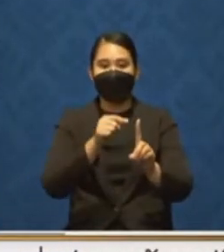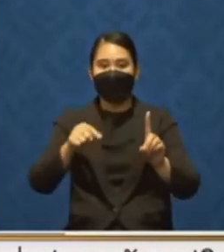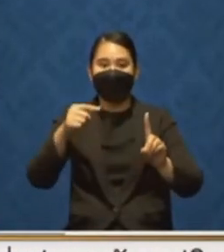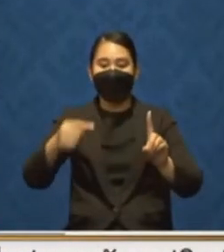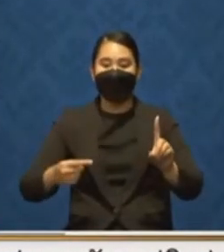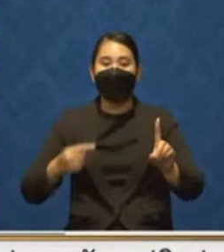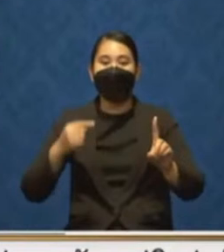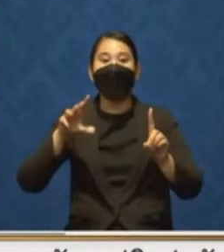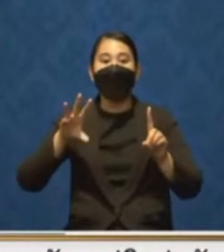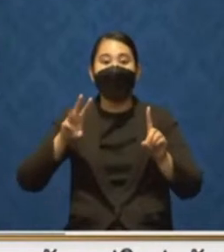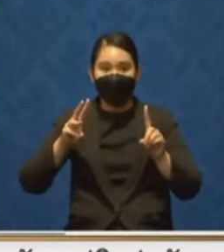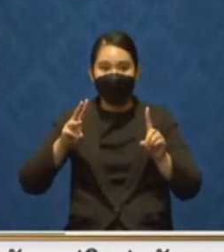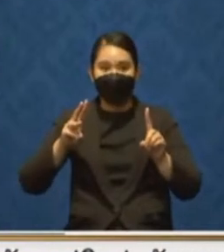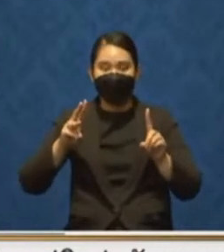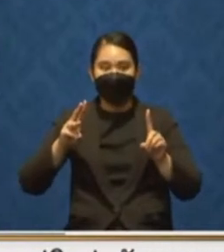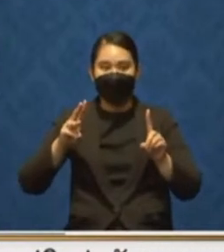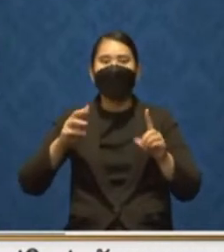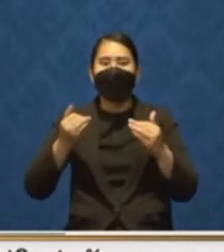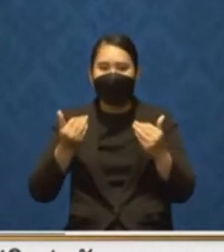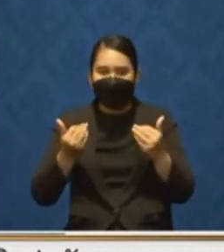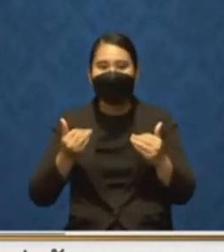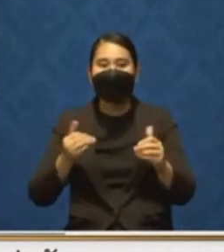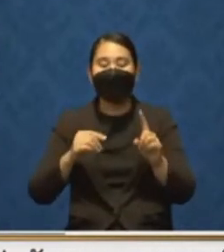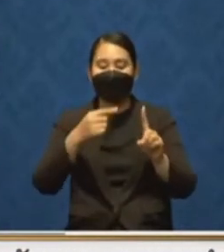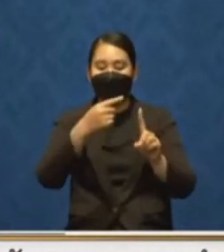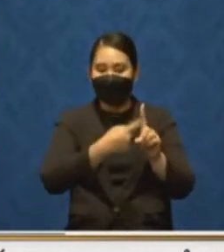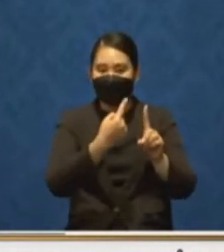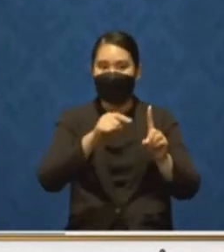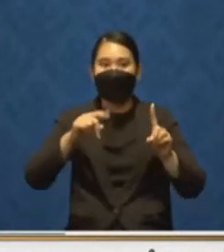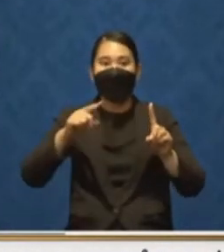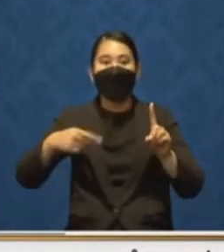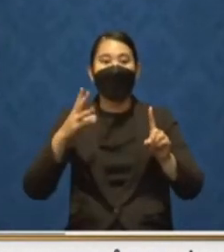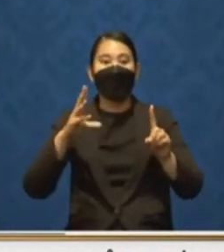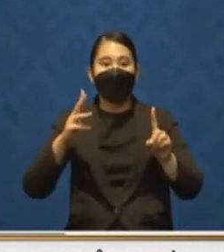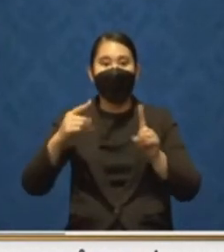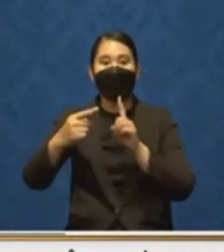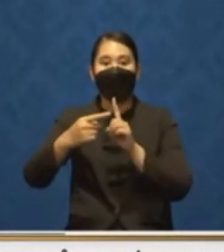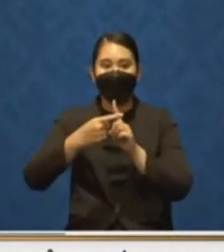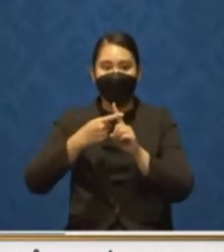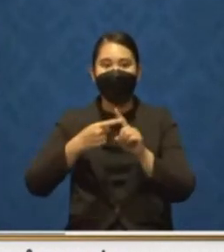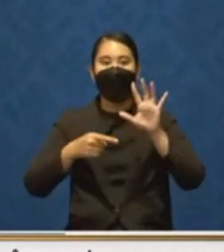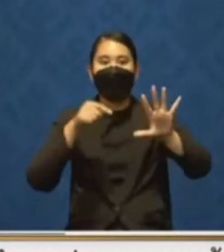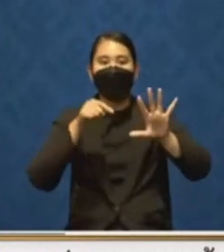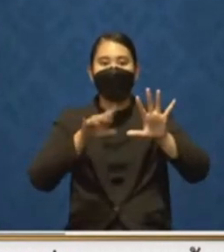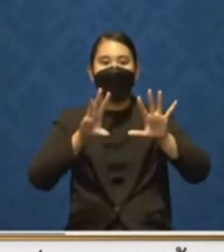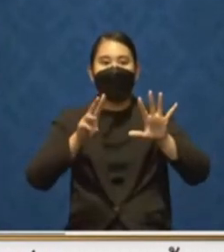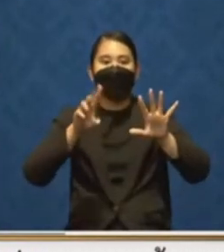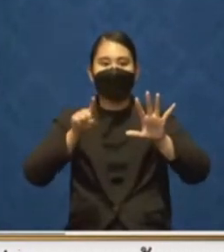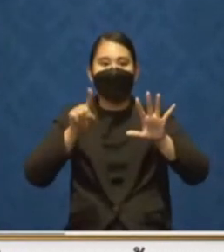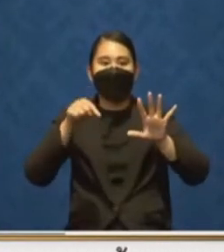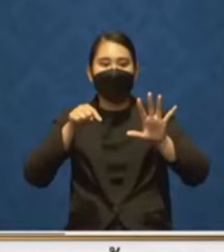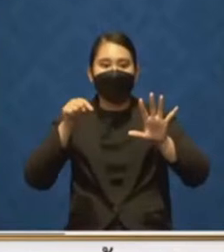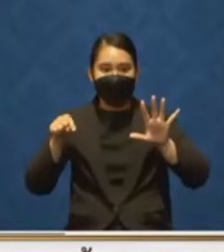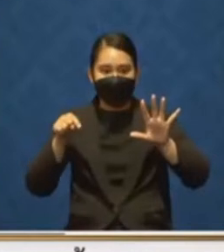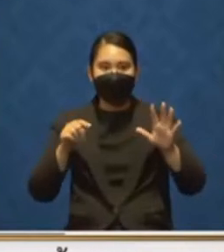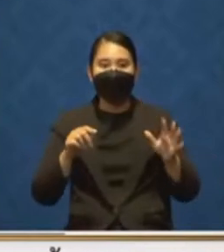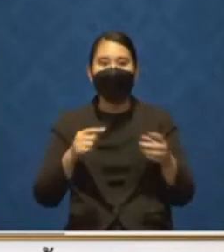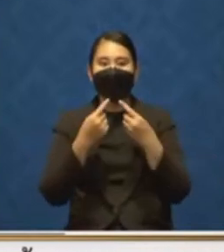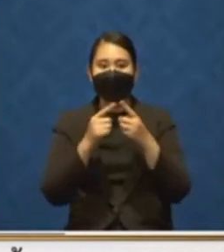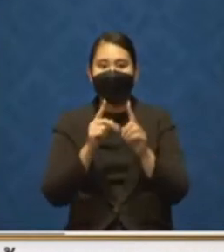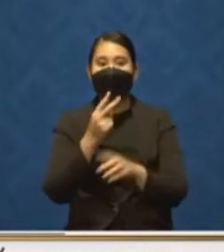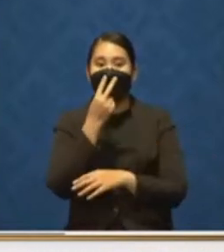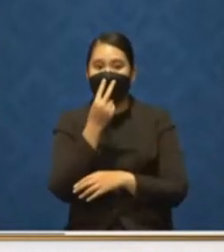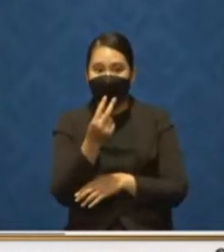ซึ่งเป็นตัวเลขล่าสุดแล้ว 6เดือนเฉลี่ยบวก 5.61แต่ก็ยังอยู่ลำดับ